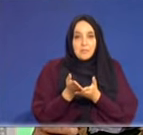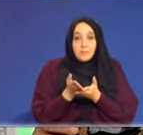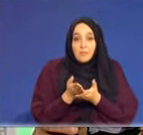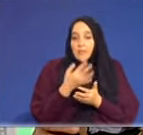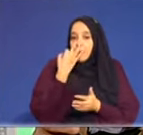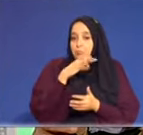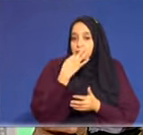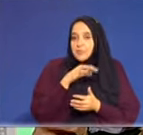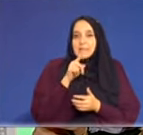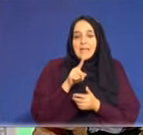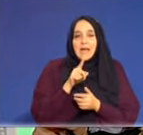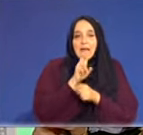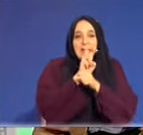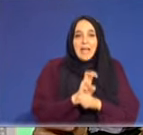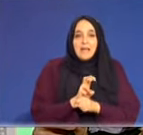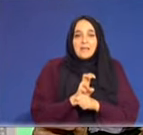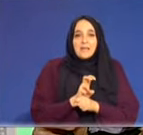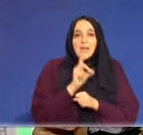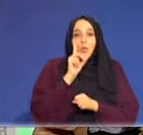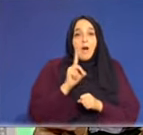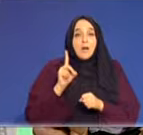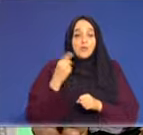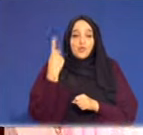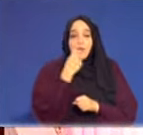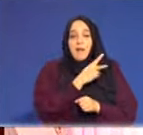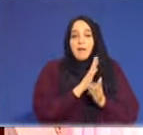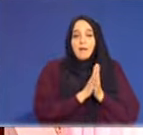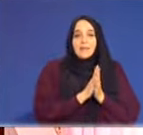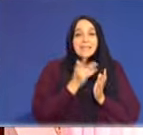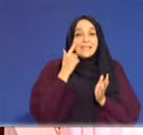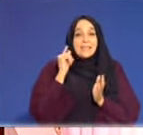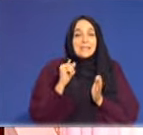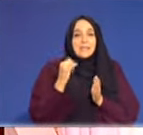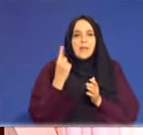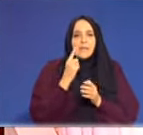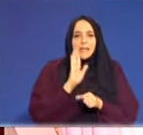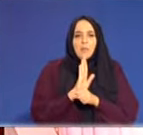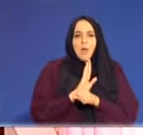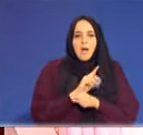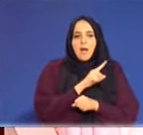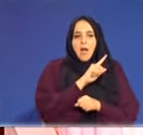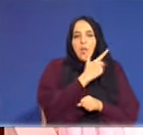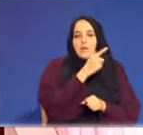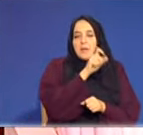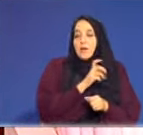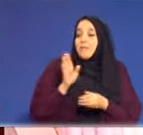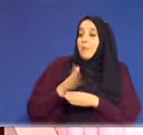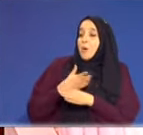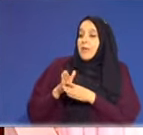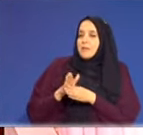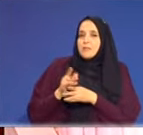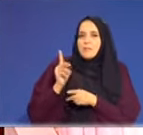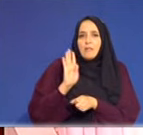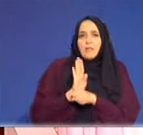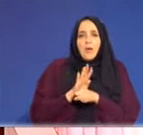والإشهاد يحفظ الحقوق. فإذا كان الشاهد يخوف فلا يدلي